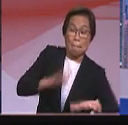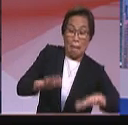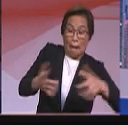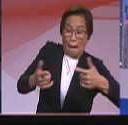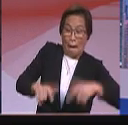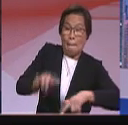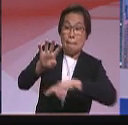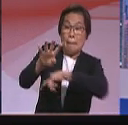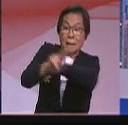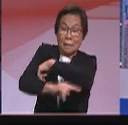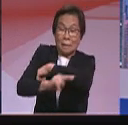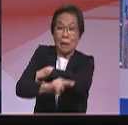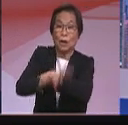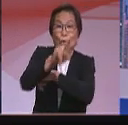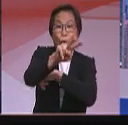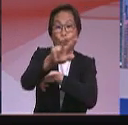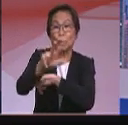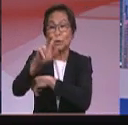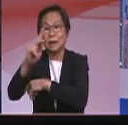negeri melibatkan keseluruhan